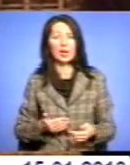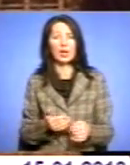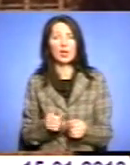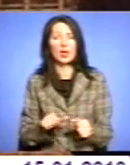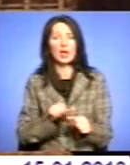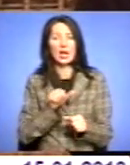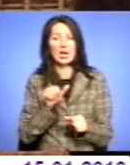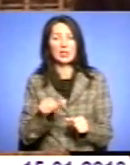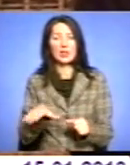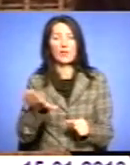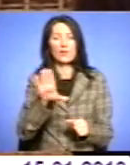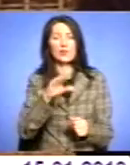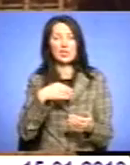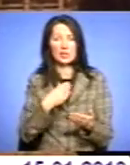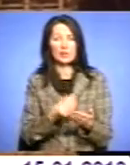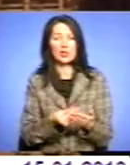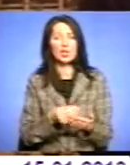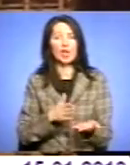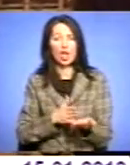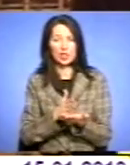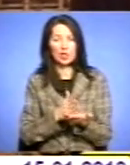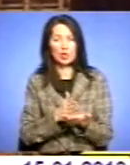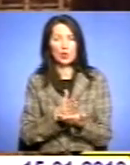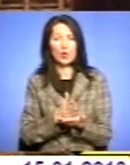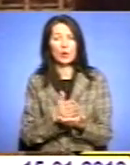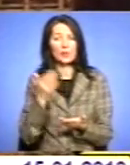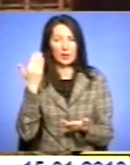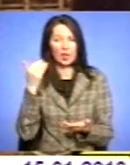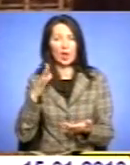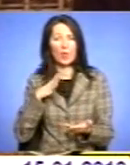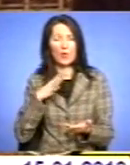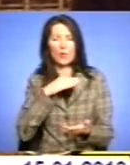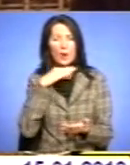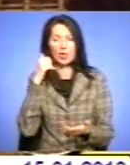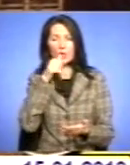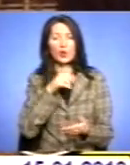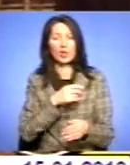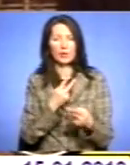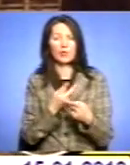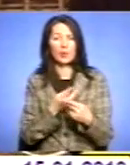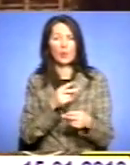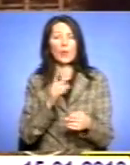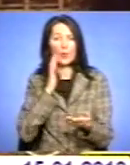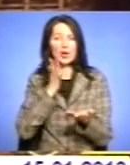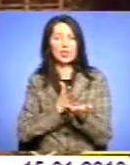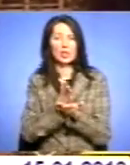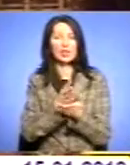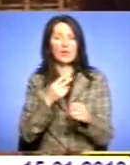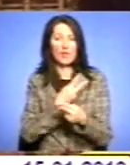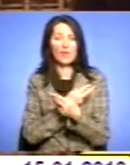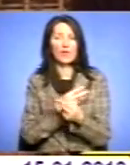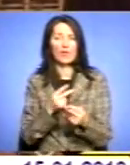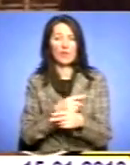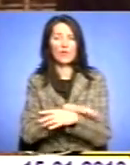окрім всіх своїх заслуг, був ще й багатолітнім політв'язнем. Власне, він, інформація про нього розміщена в